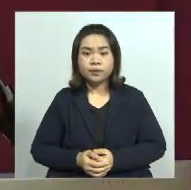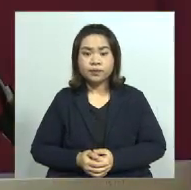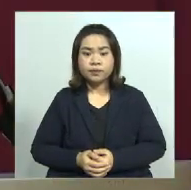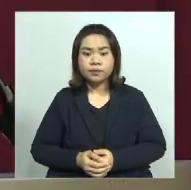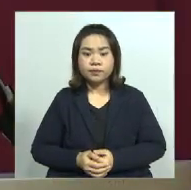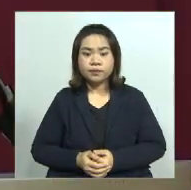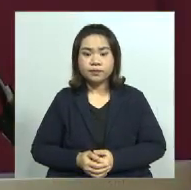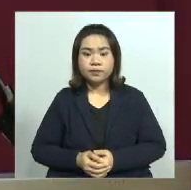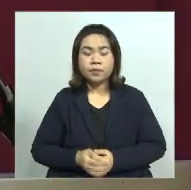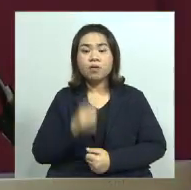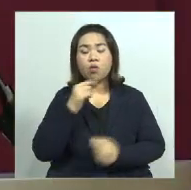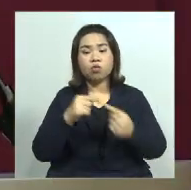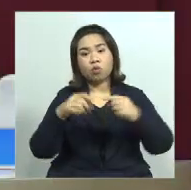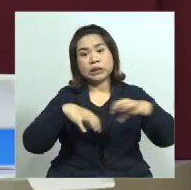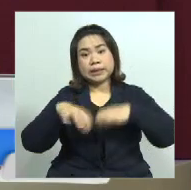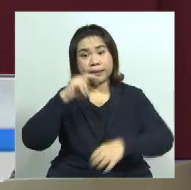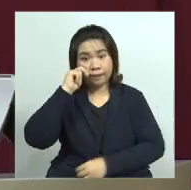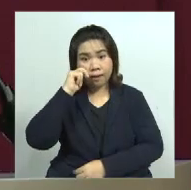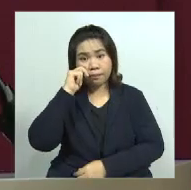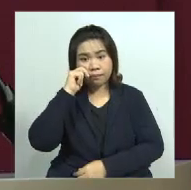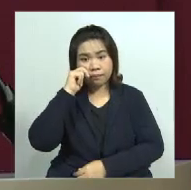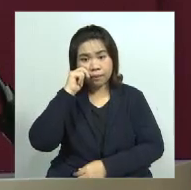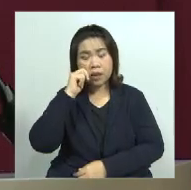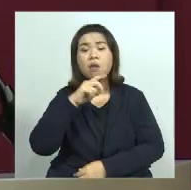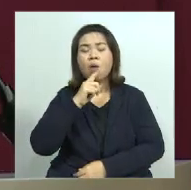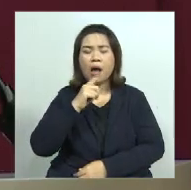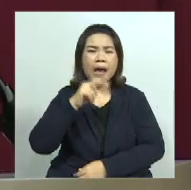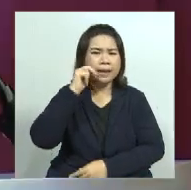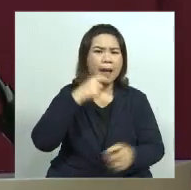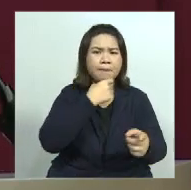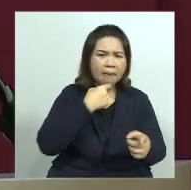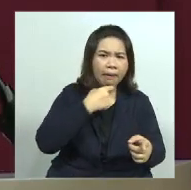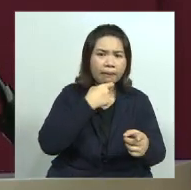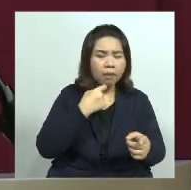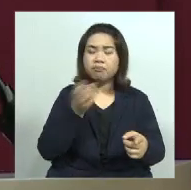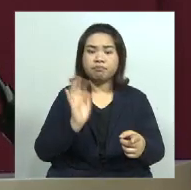ชื่อบริหารจัดการน้ำการที่ทำให้น้ำไม่ขาดจาก